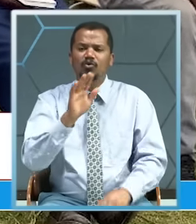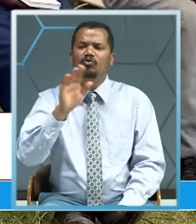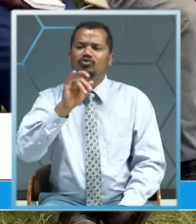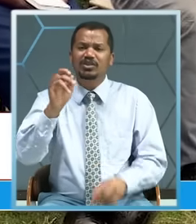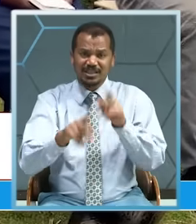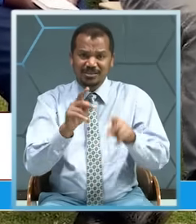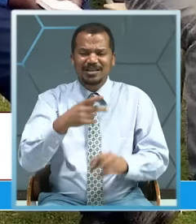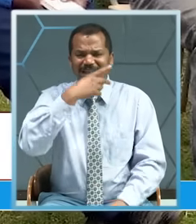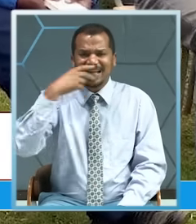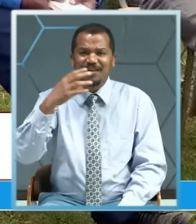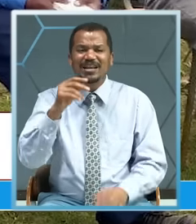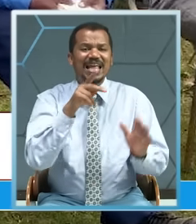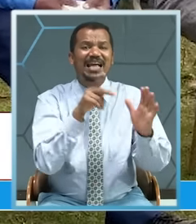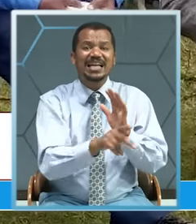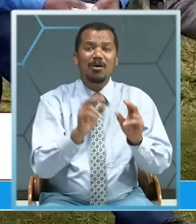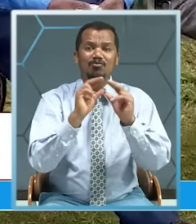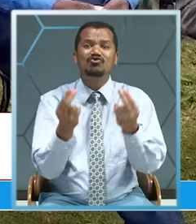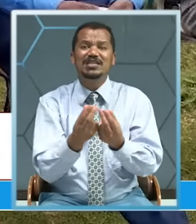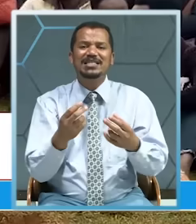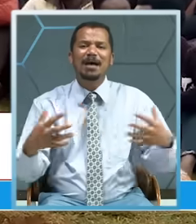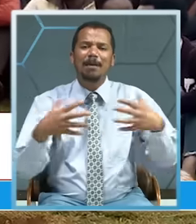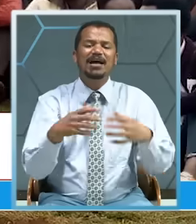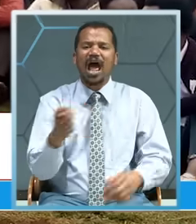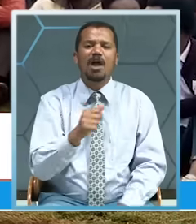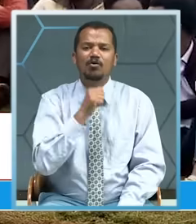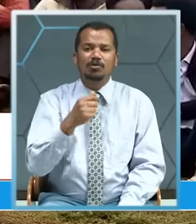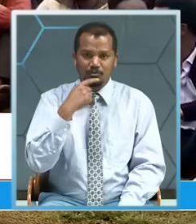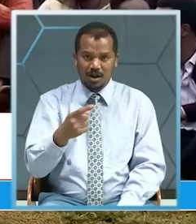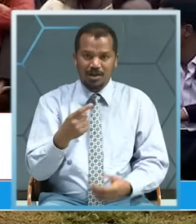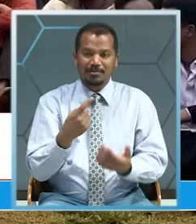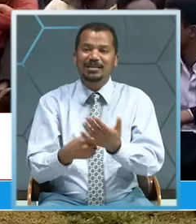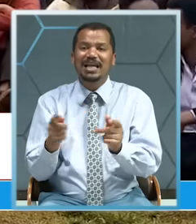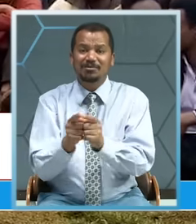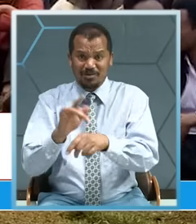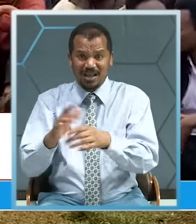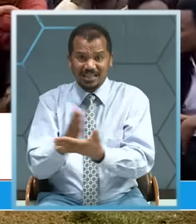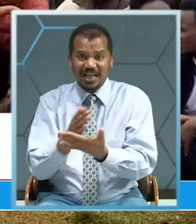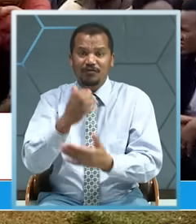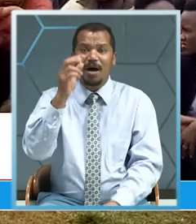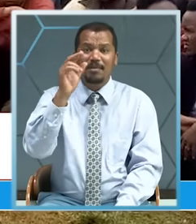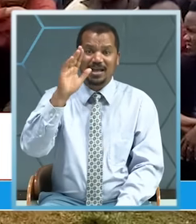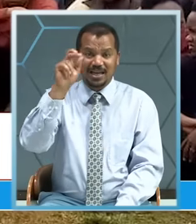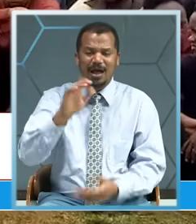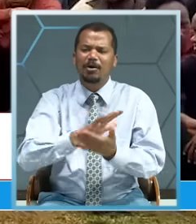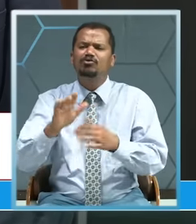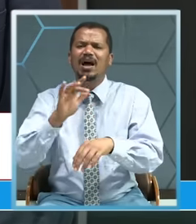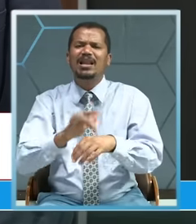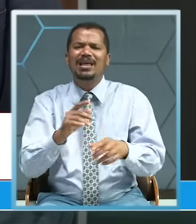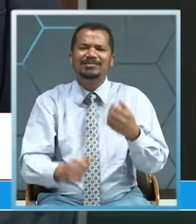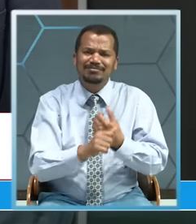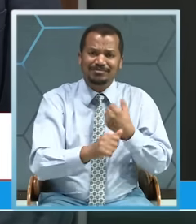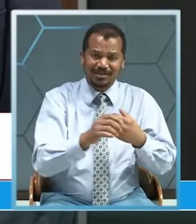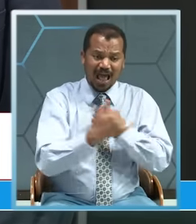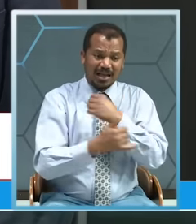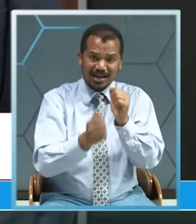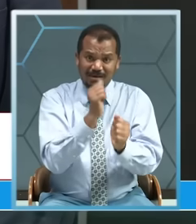የጉጂ ህዝብ መቼም ቢሆን የዘራፊና የገዳይ ቡድን ተባባሪ አይሆንም ብለዋል። በመድረኩ የተሳተፉ አባገዳዎች በንጹሃን ላይ ጥቃት